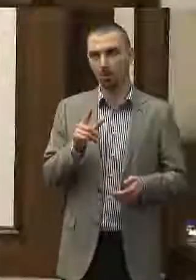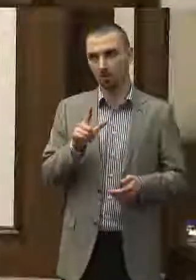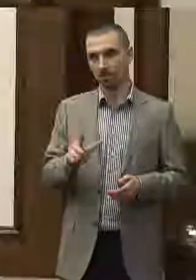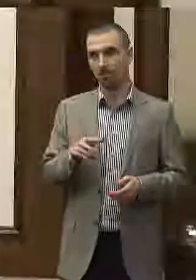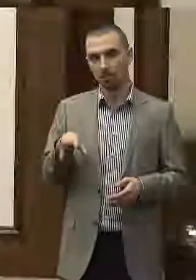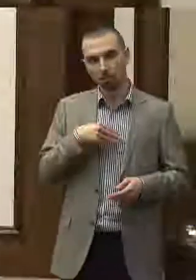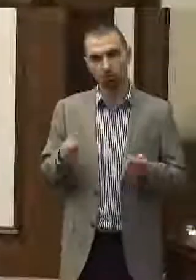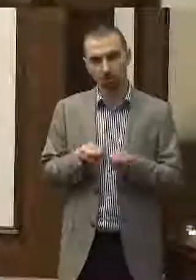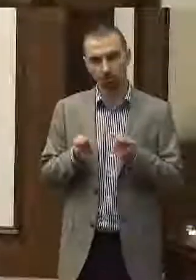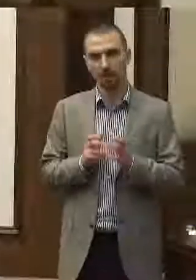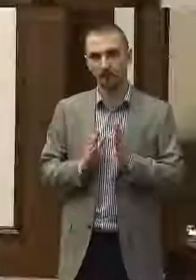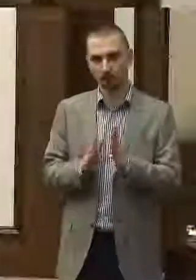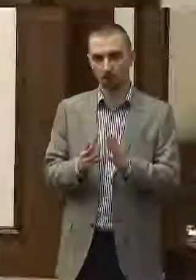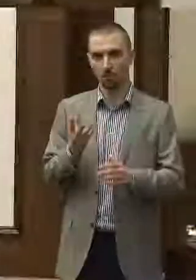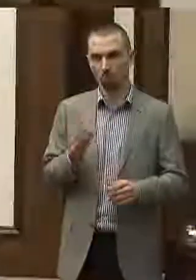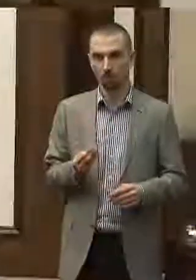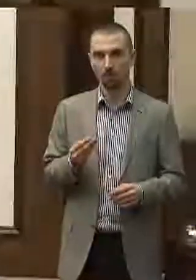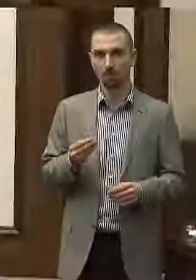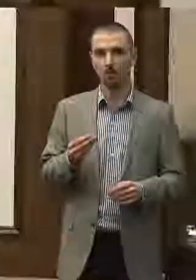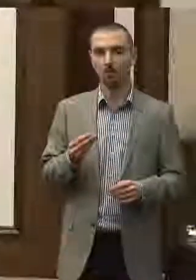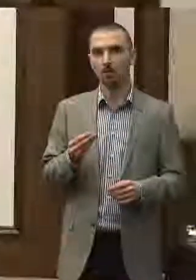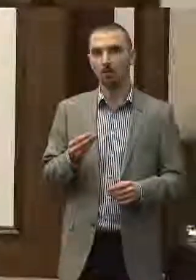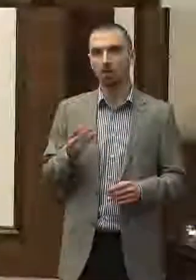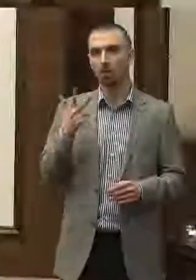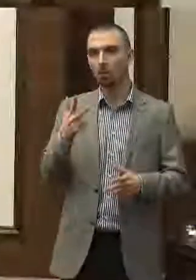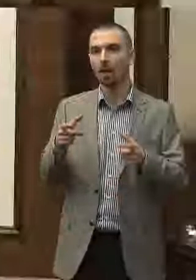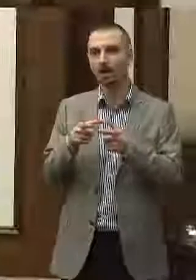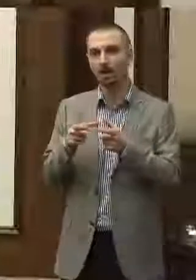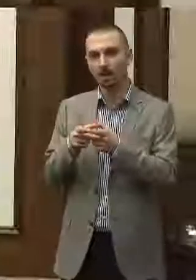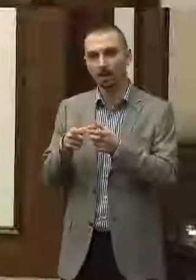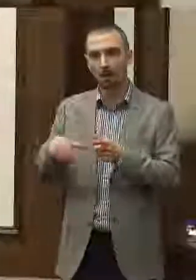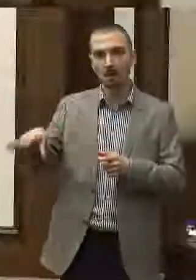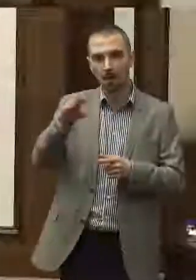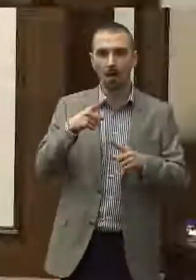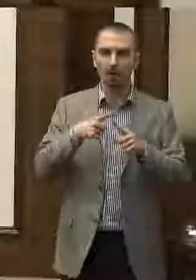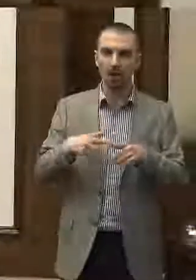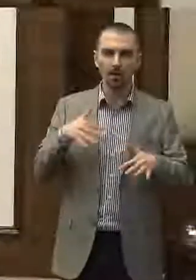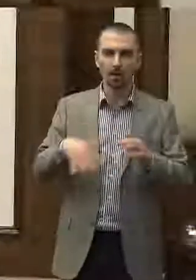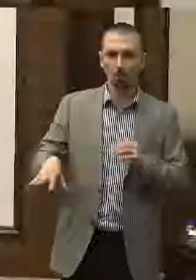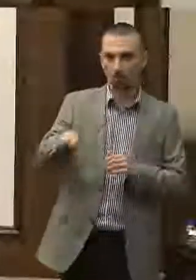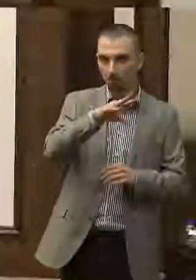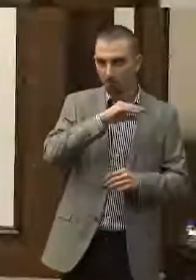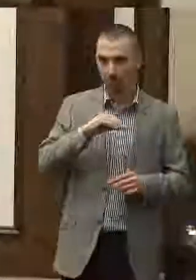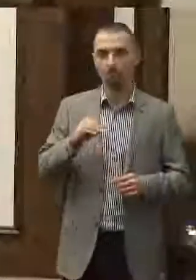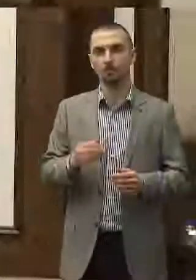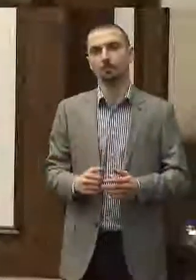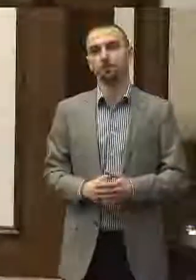çalışmayı yapacağız diyorum. Ve tüm engellilere başta 3 tane derneğimizin başkanı olmak üzere Zeynep Hanım, Bedriye